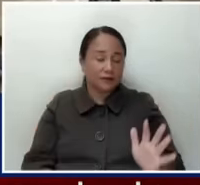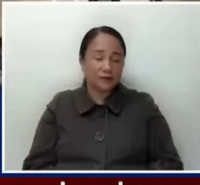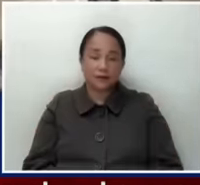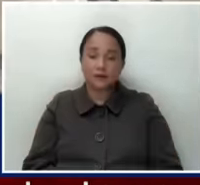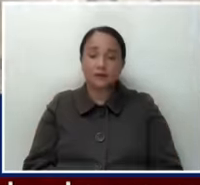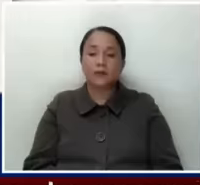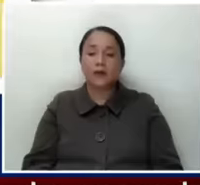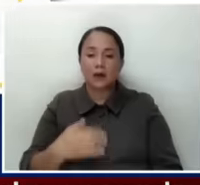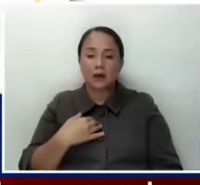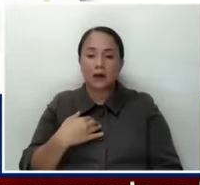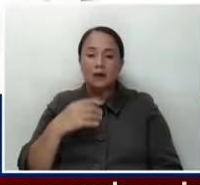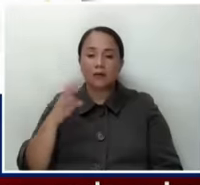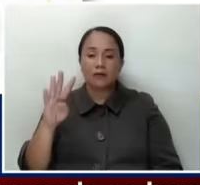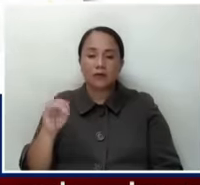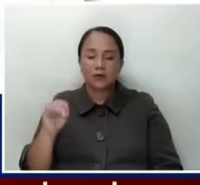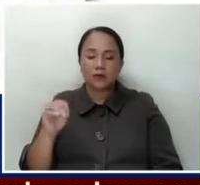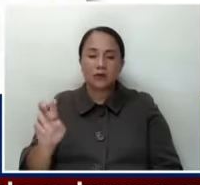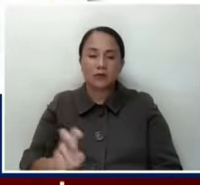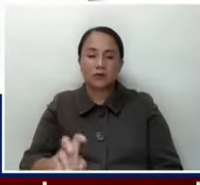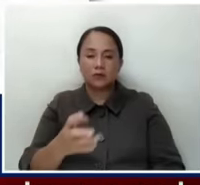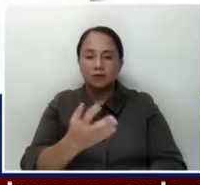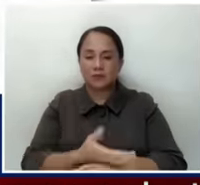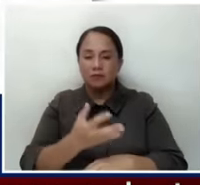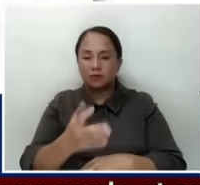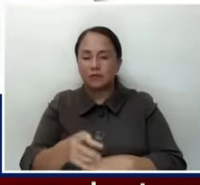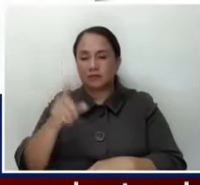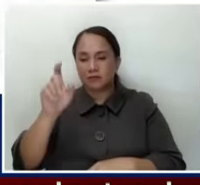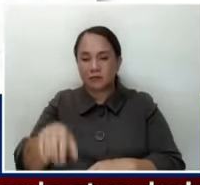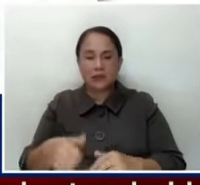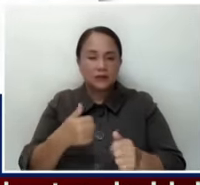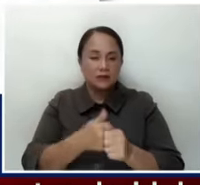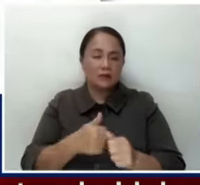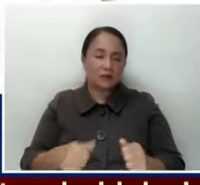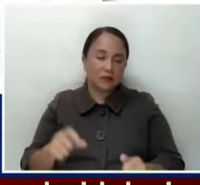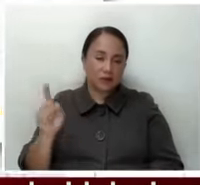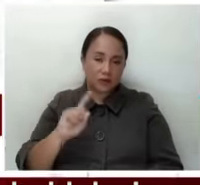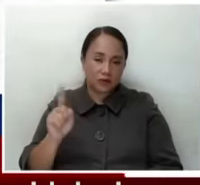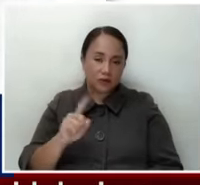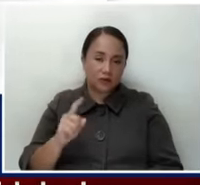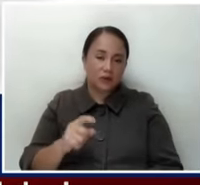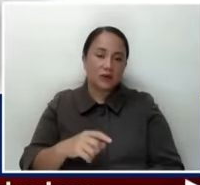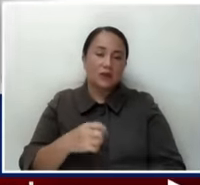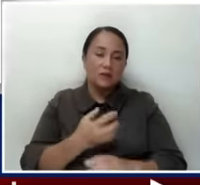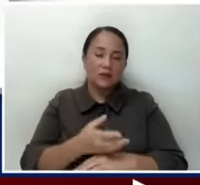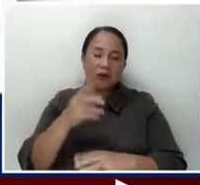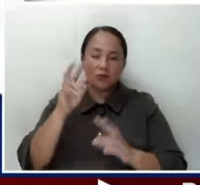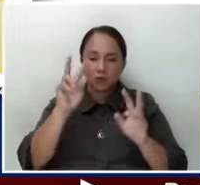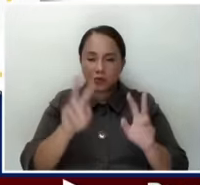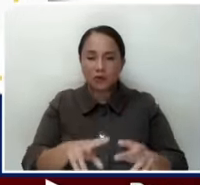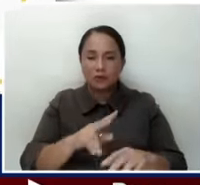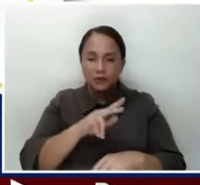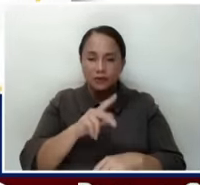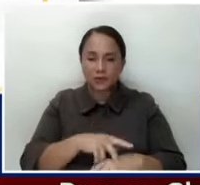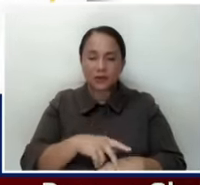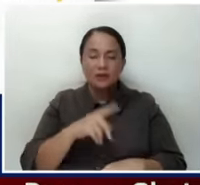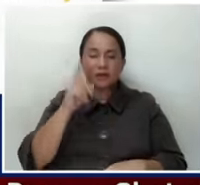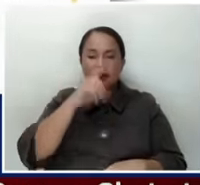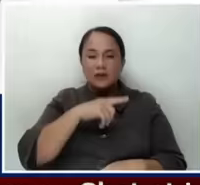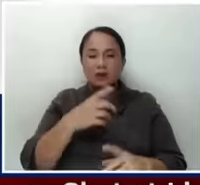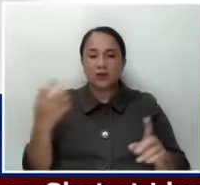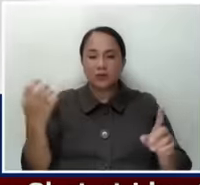Naglabas ng 14 travel scams na dapat iwasan ang Scam Watch Pilipinas gaya ng Peking